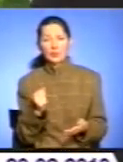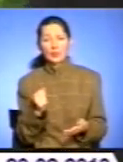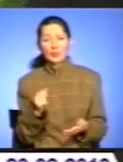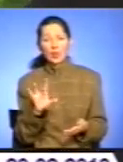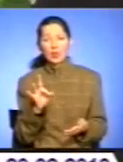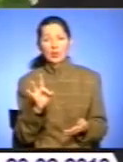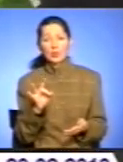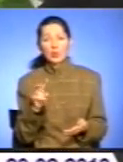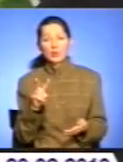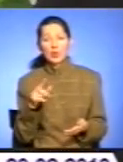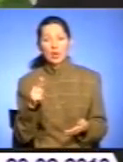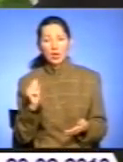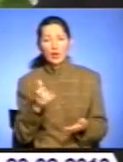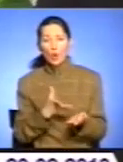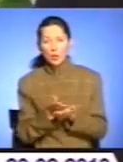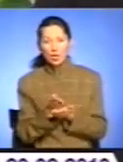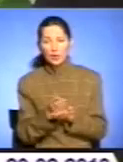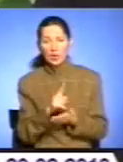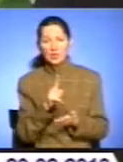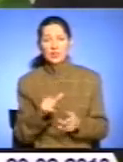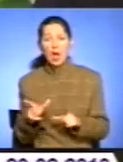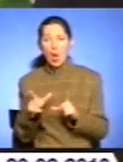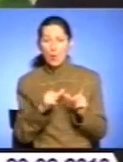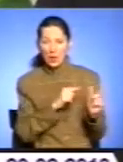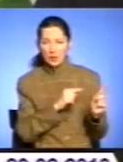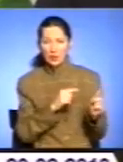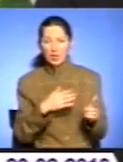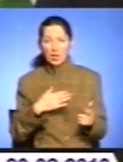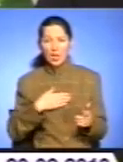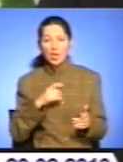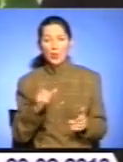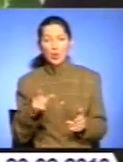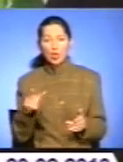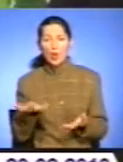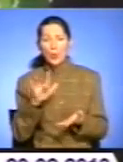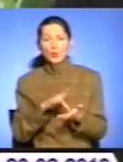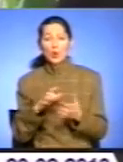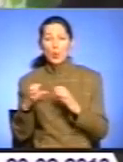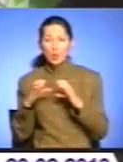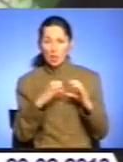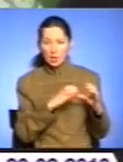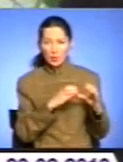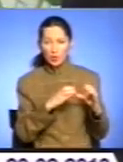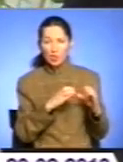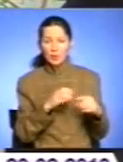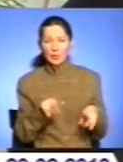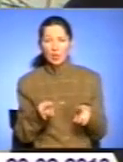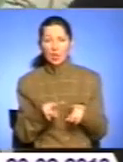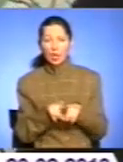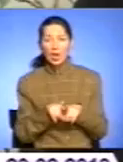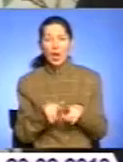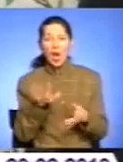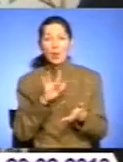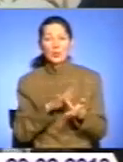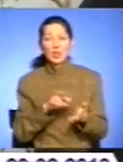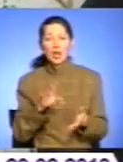розмір 2 гривні оплачуваний, які за перевезення наших пасажирів у міському транспорті, ну, скажімо, таких